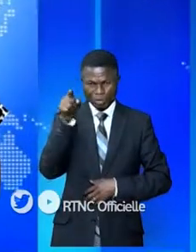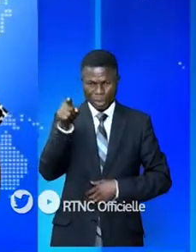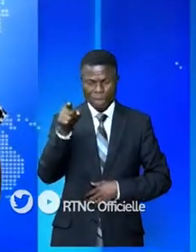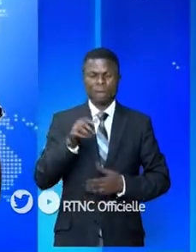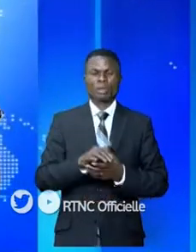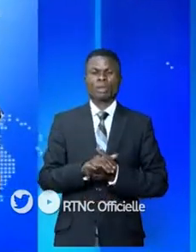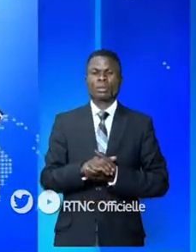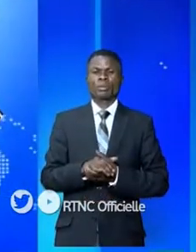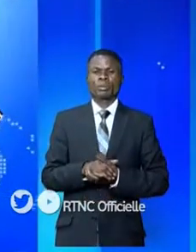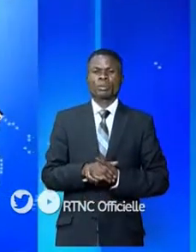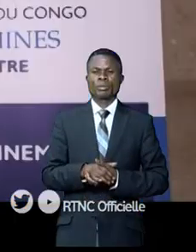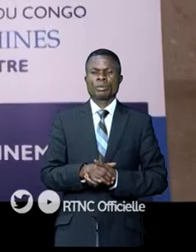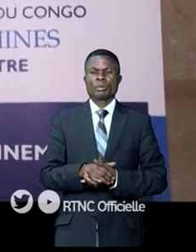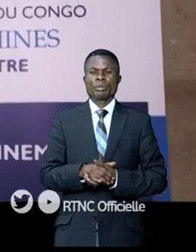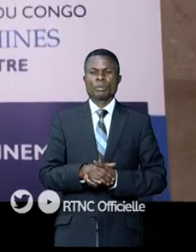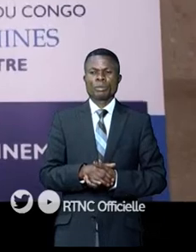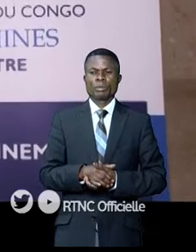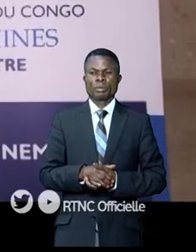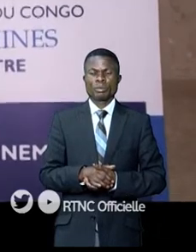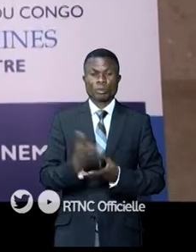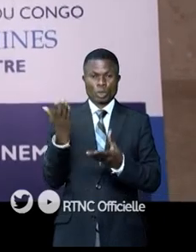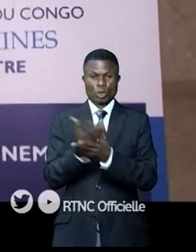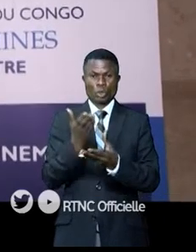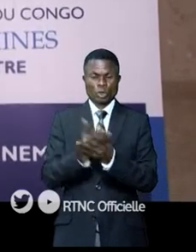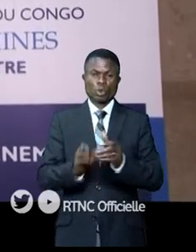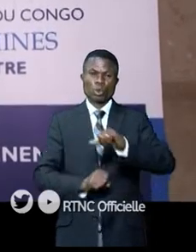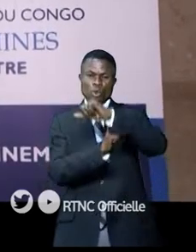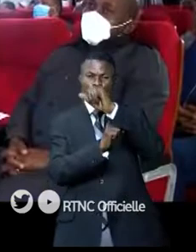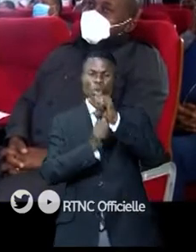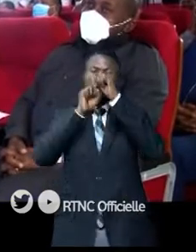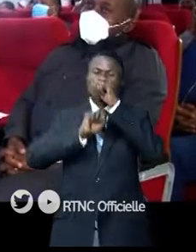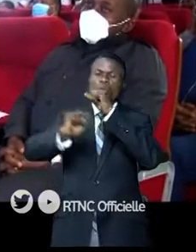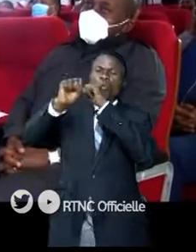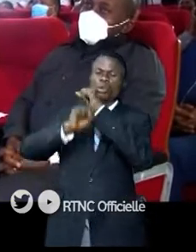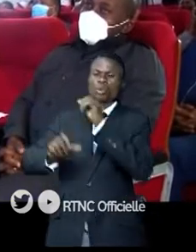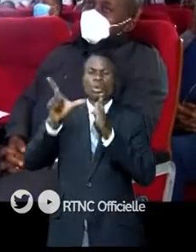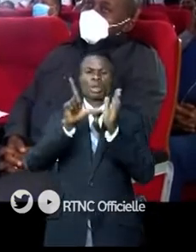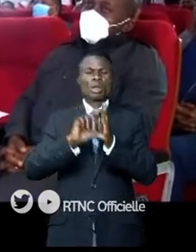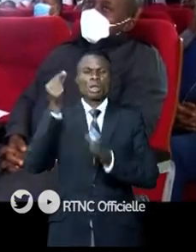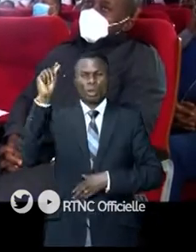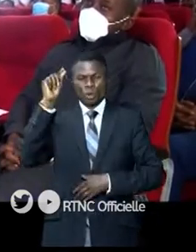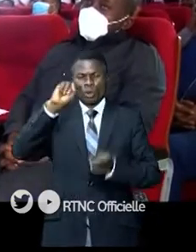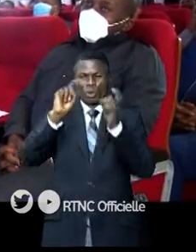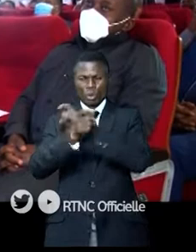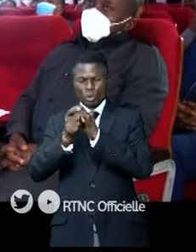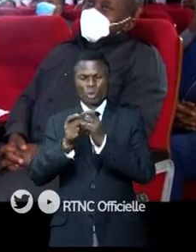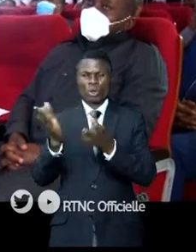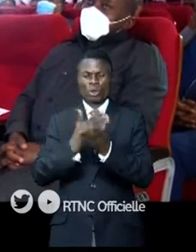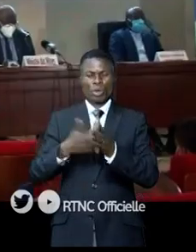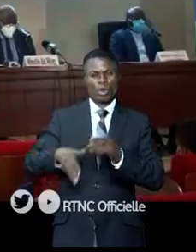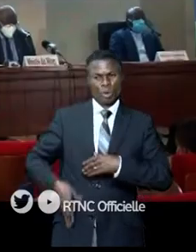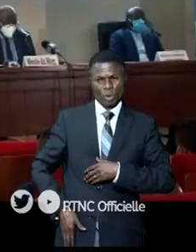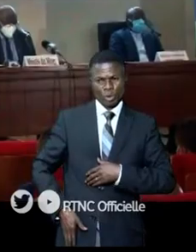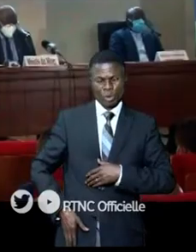images de Henri Alimassi. Document pour appuyer la vulgarisation du code minier révisé, l'ouvrage des poches « Code